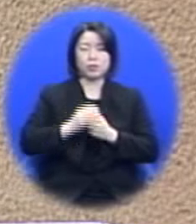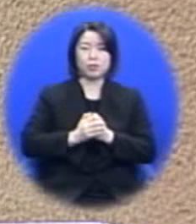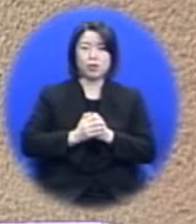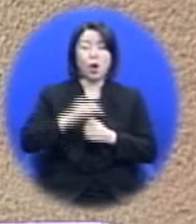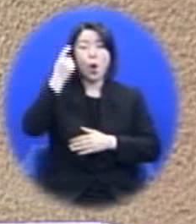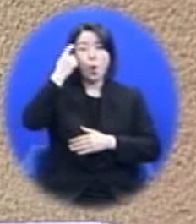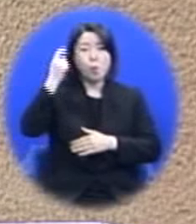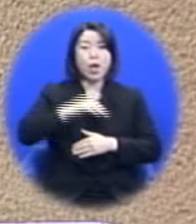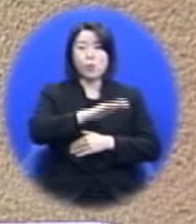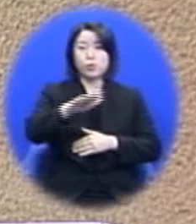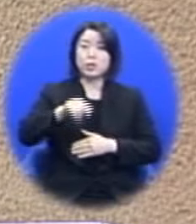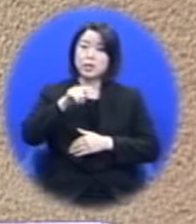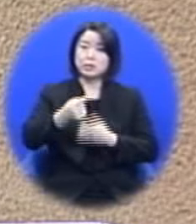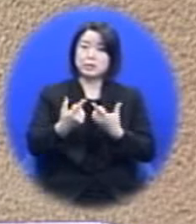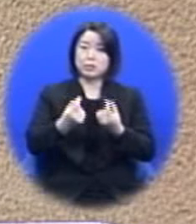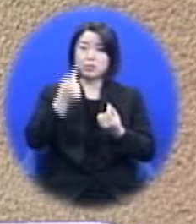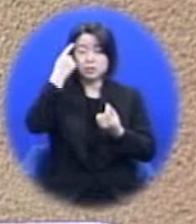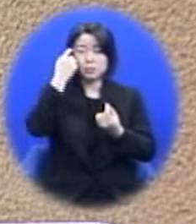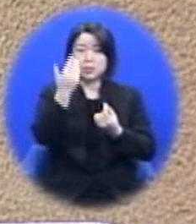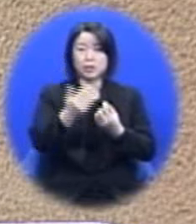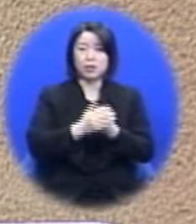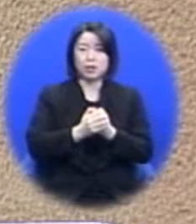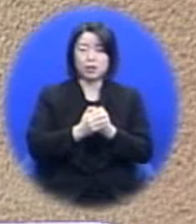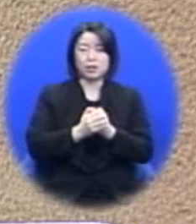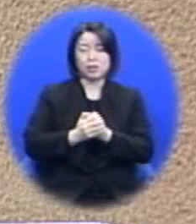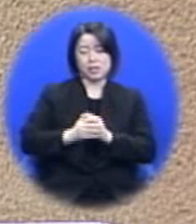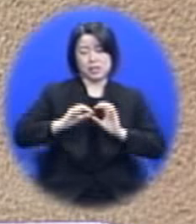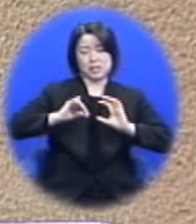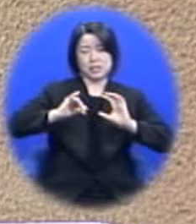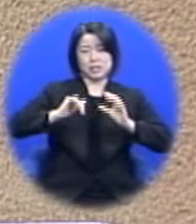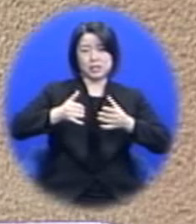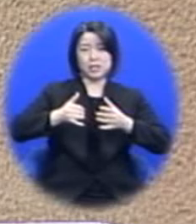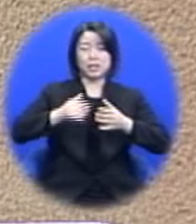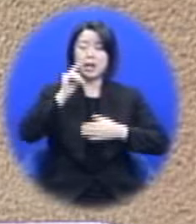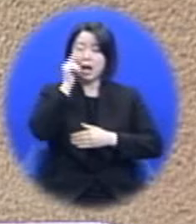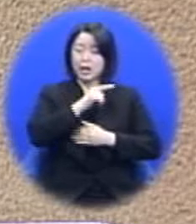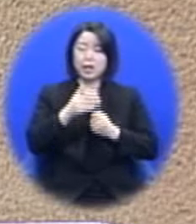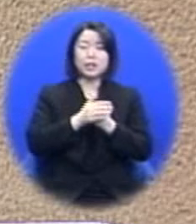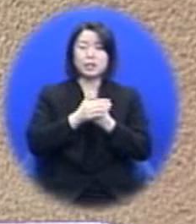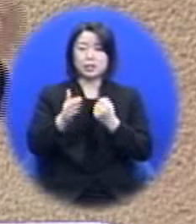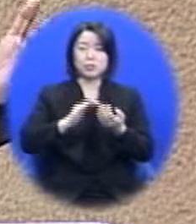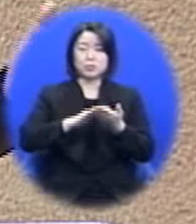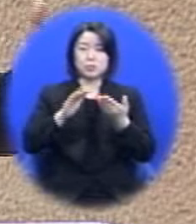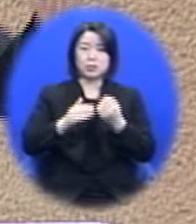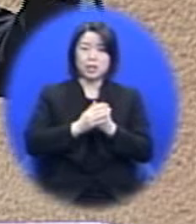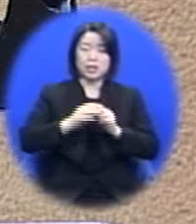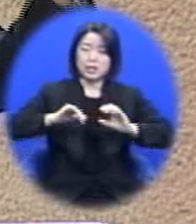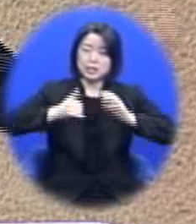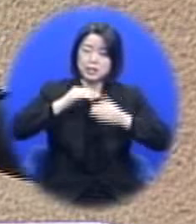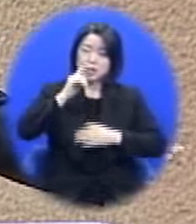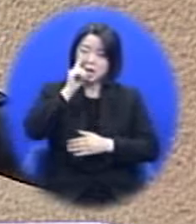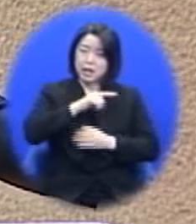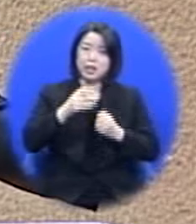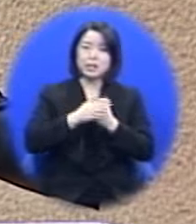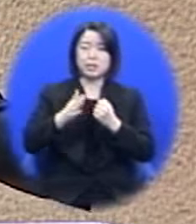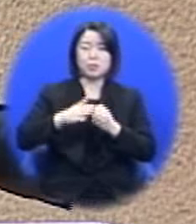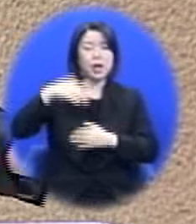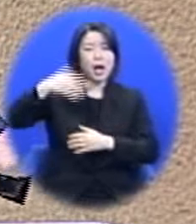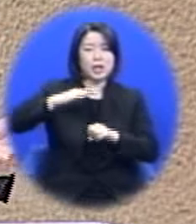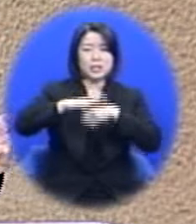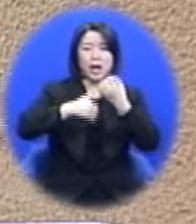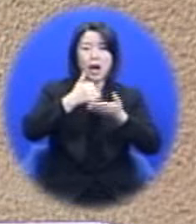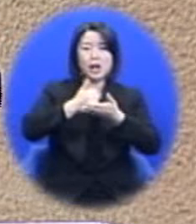왜 우리가 그렇지요? 세상이 악하기 때문에. 세상이 악하니까, 아직 하나님의 나라가